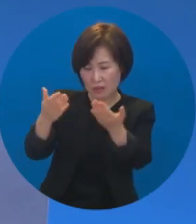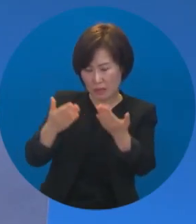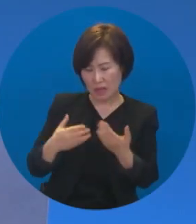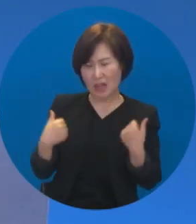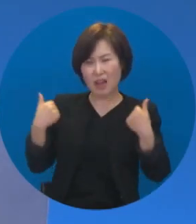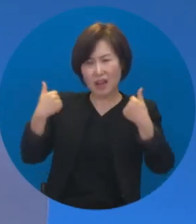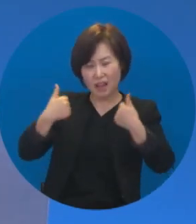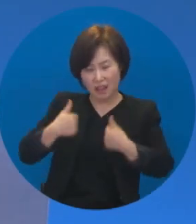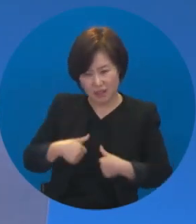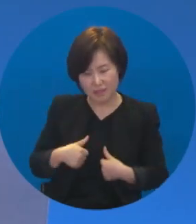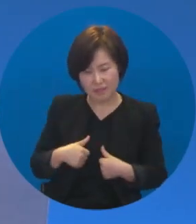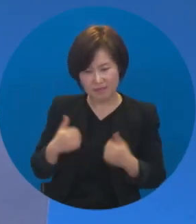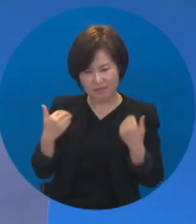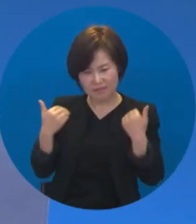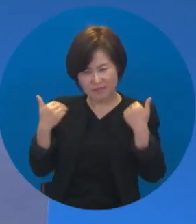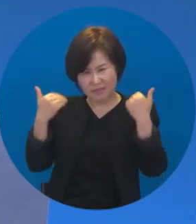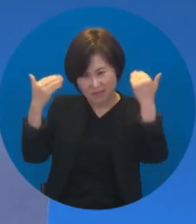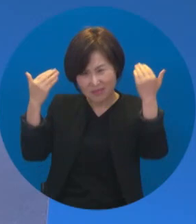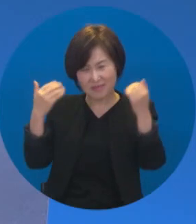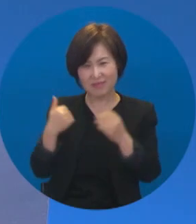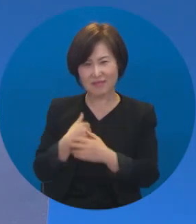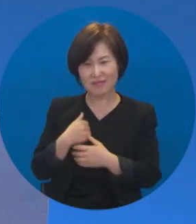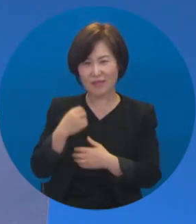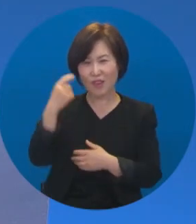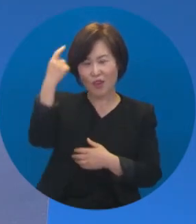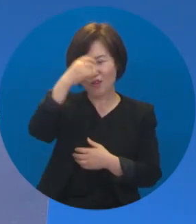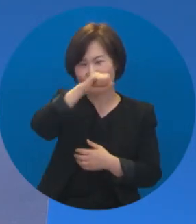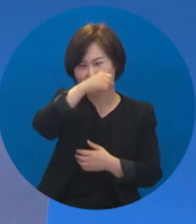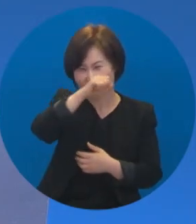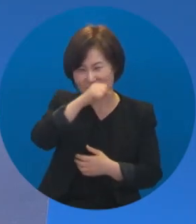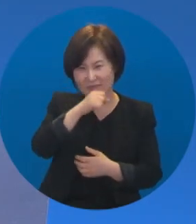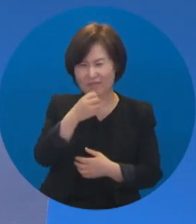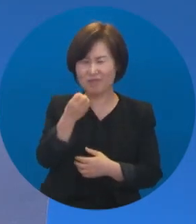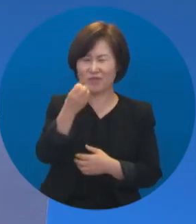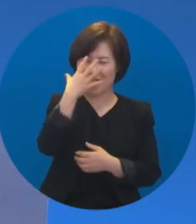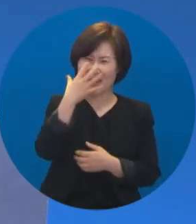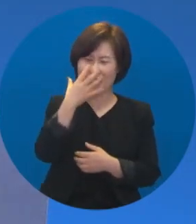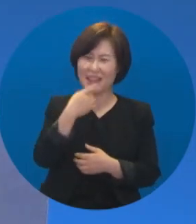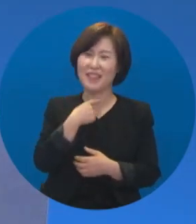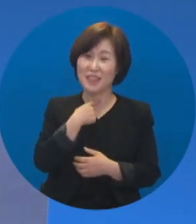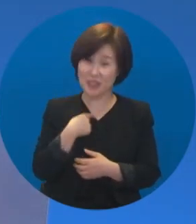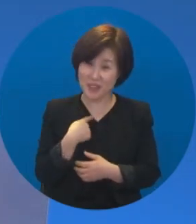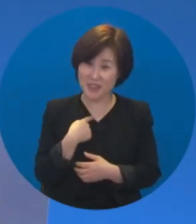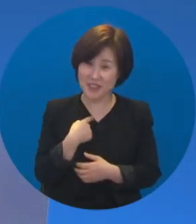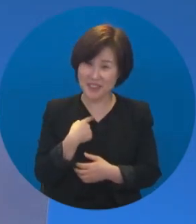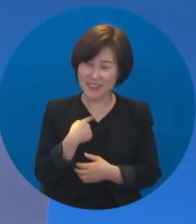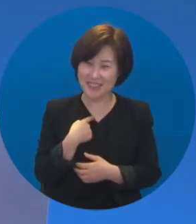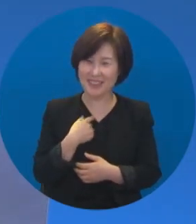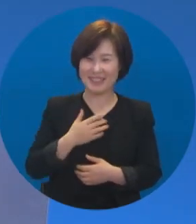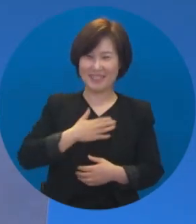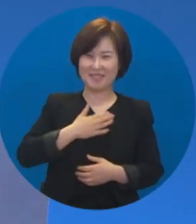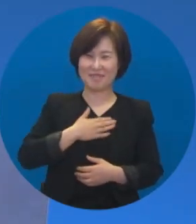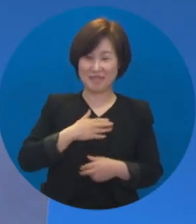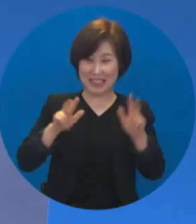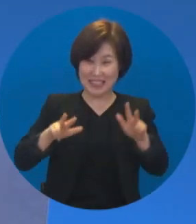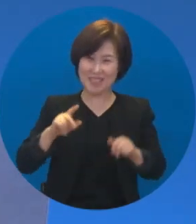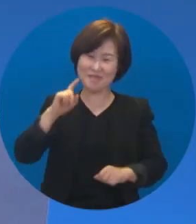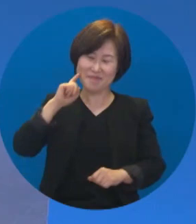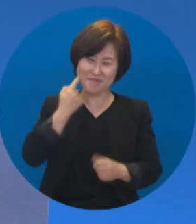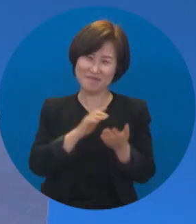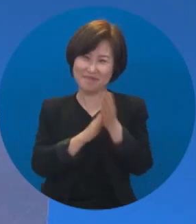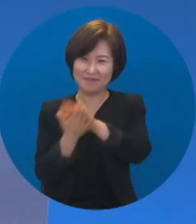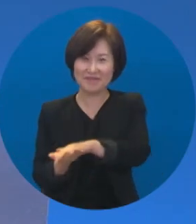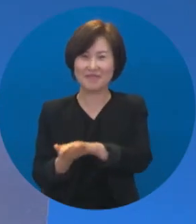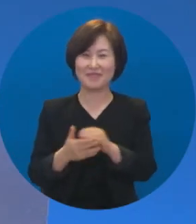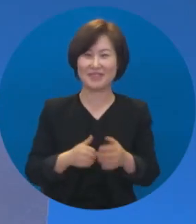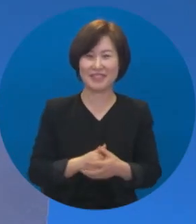그렇게 다니던 새까맣고 못생긴 아이였습니다. 지금 되게 예뻐진 거예요.